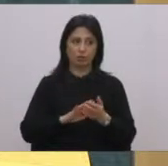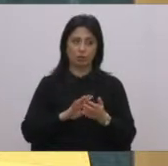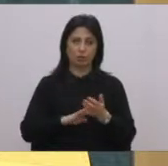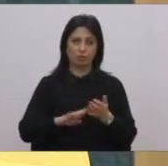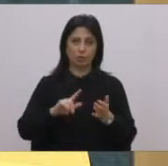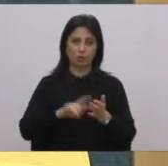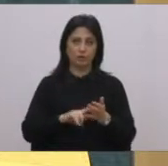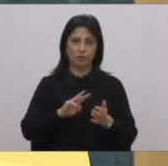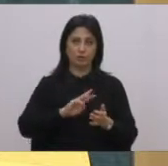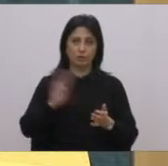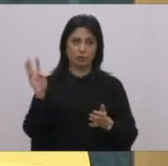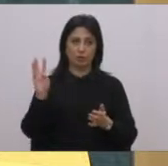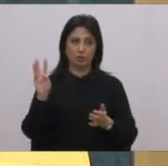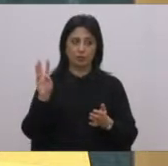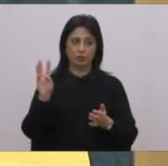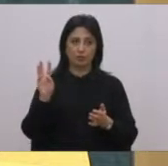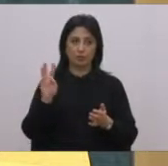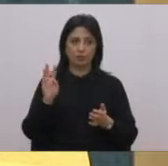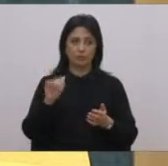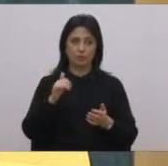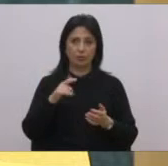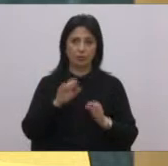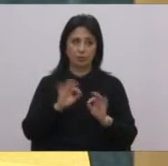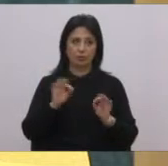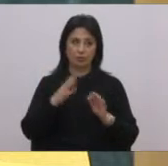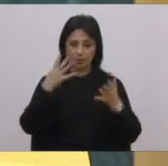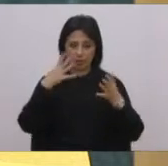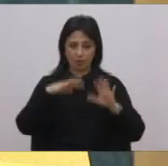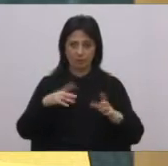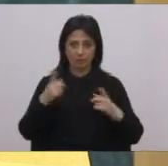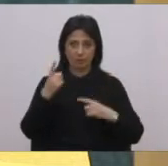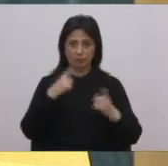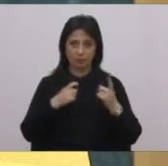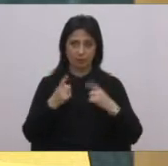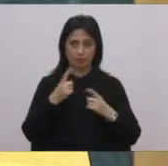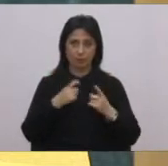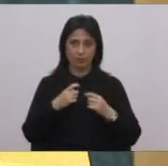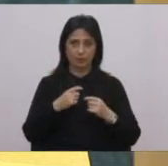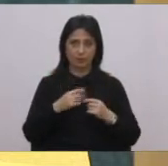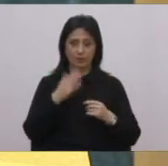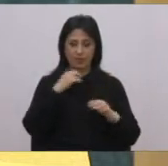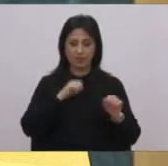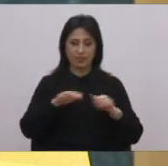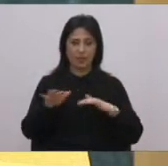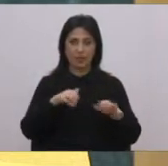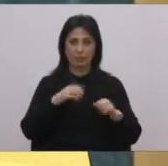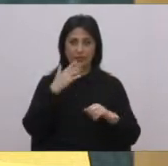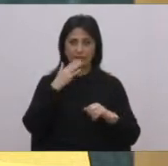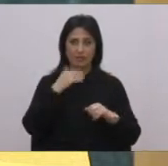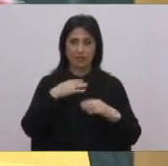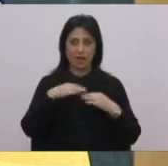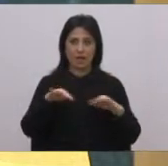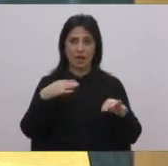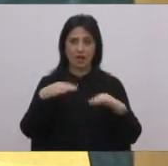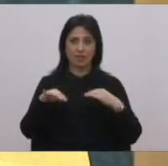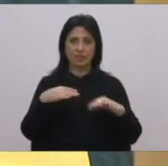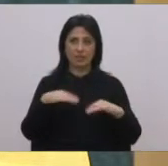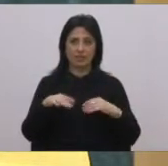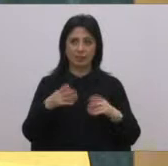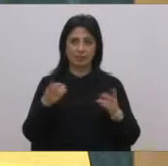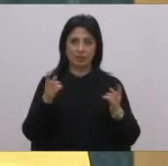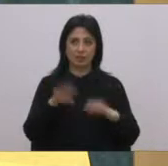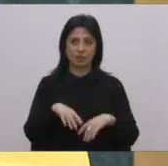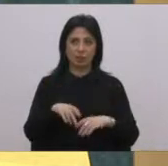1.497 მილიონს, როგორც მოგახსენეთ, 9-თვის მონაცემებით. წყალმომარაგება და წყალარინება, რომელიც